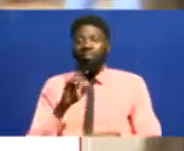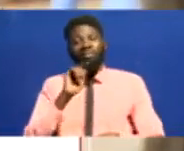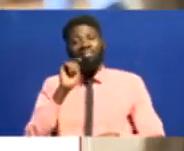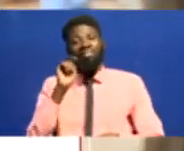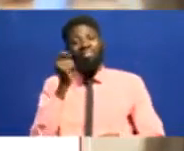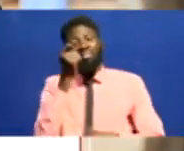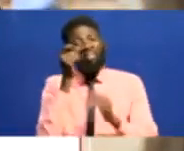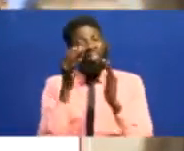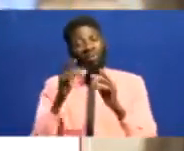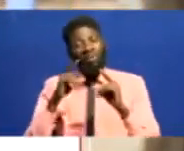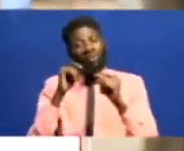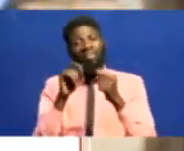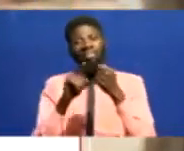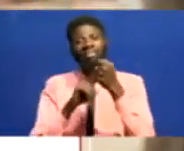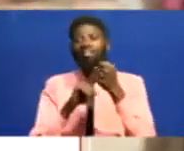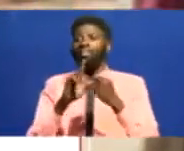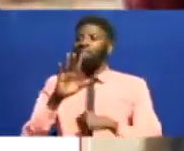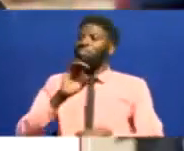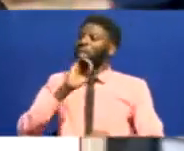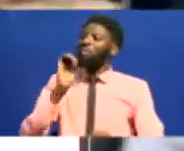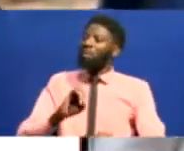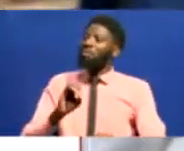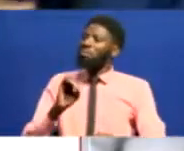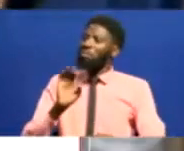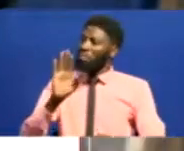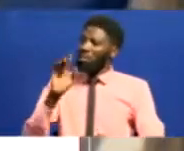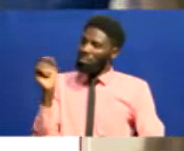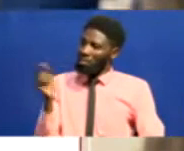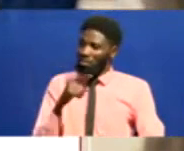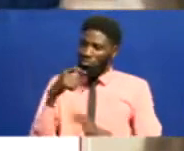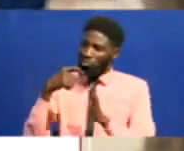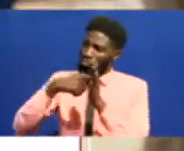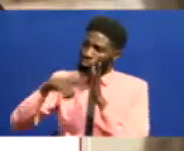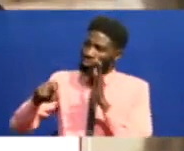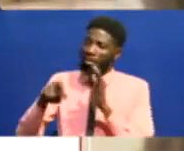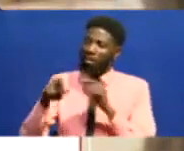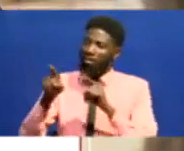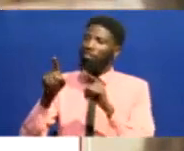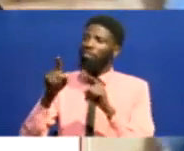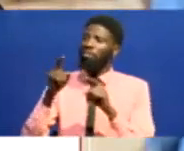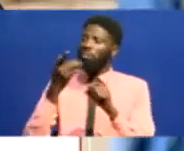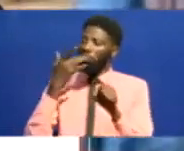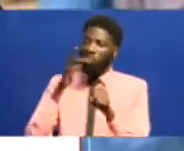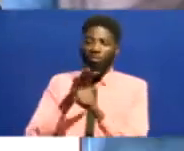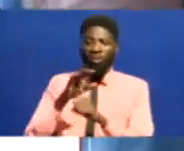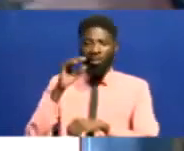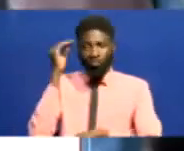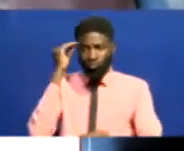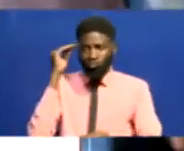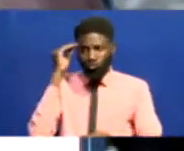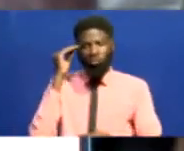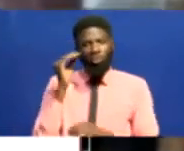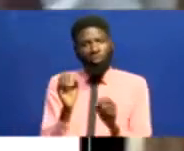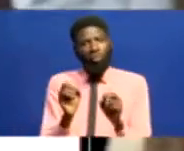tax him 65% of his salary and you assure him of education,